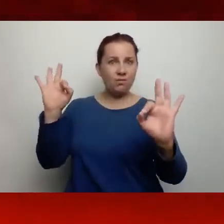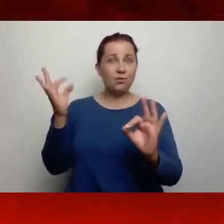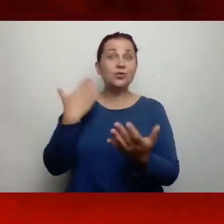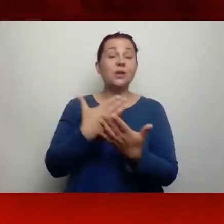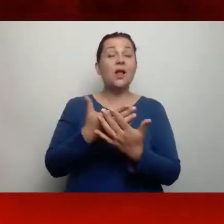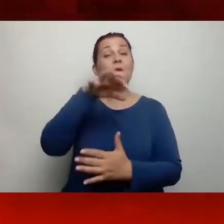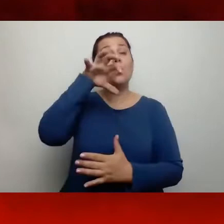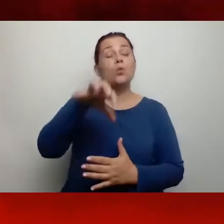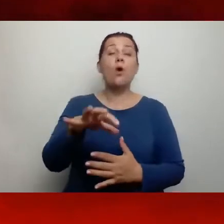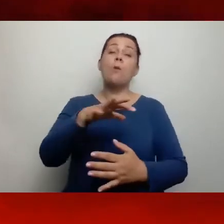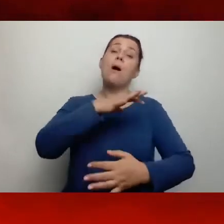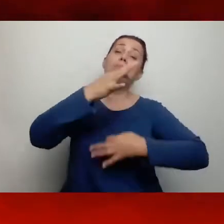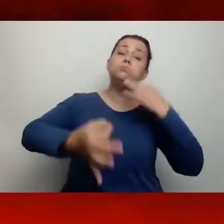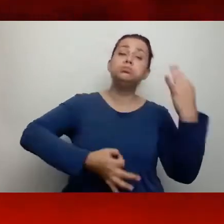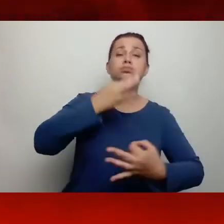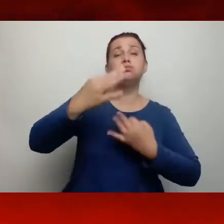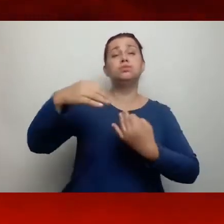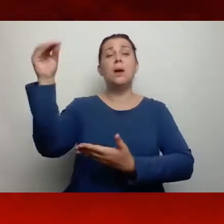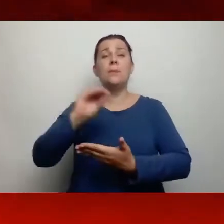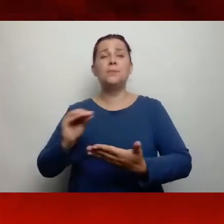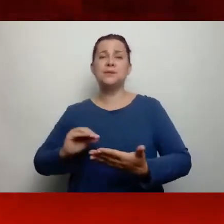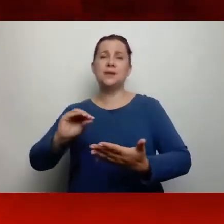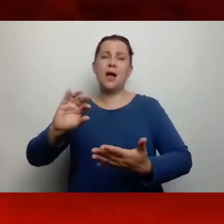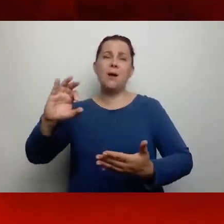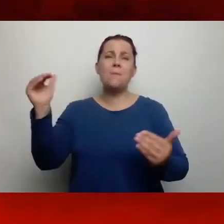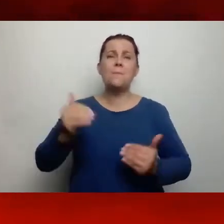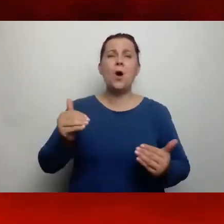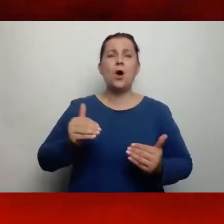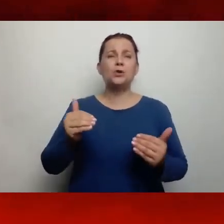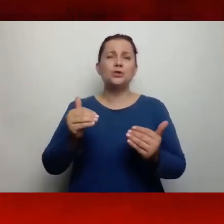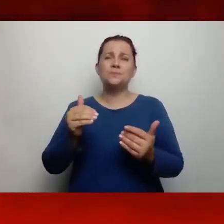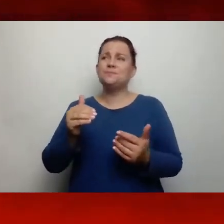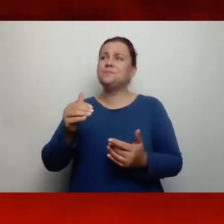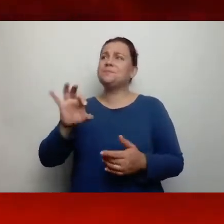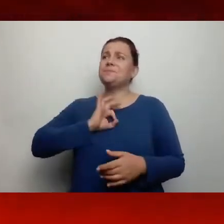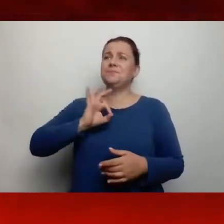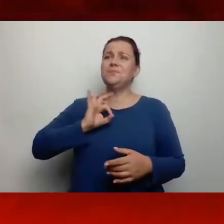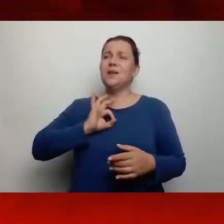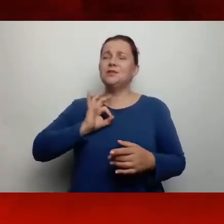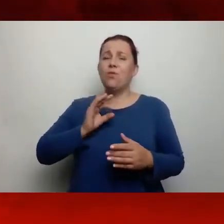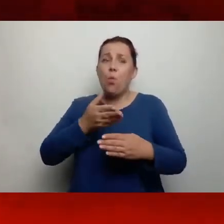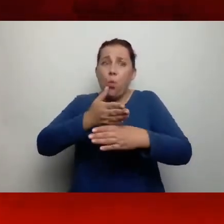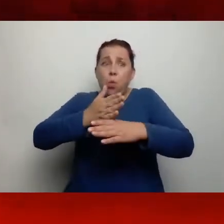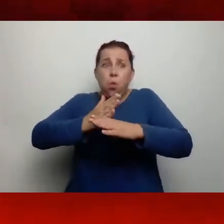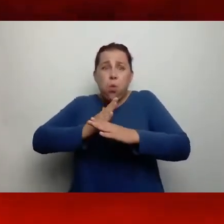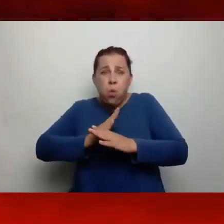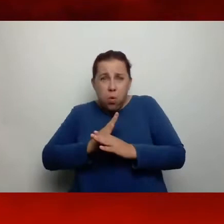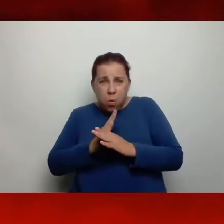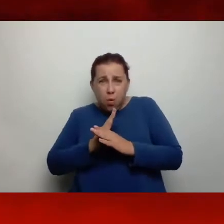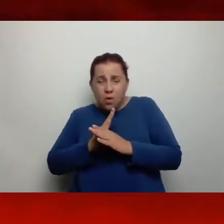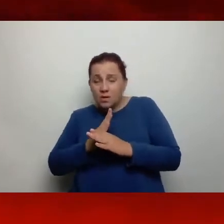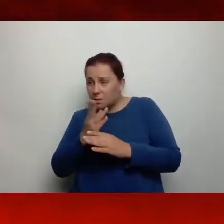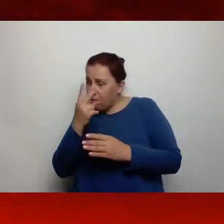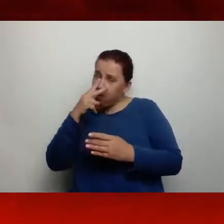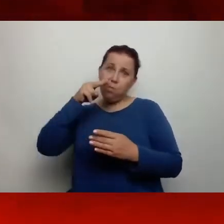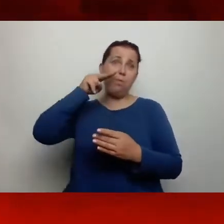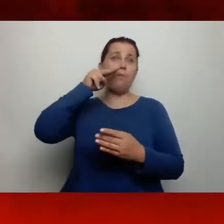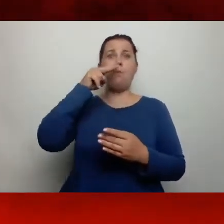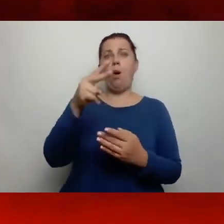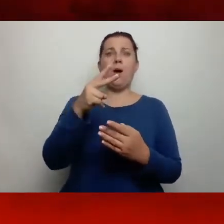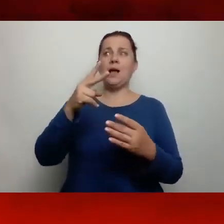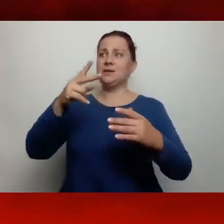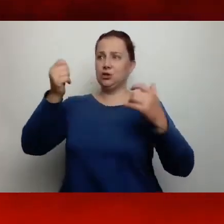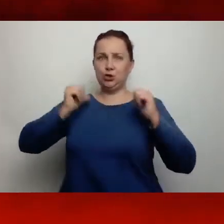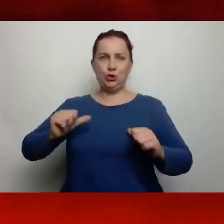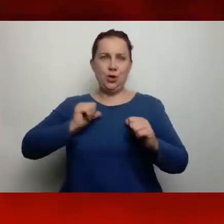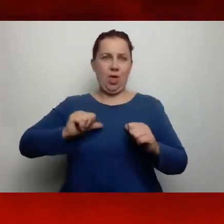mogą wreszcie zrzucić z siebie ten konradowski płaszcz, zejść z piedestału, przestać odgrywać rolę wieszczy narodowych i